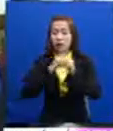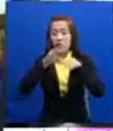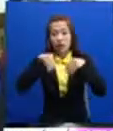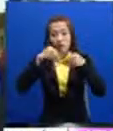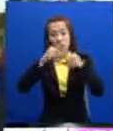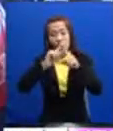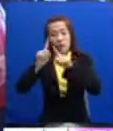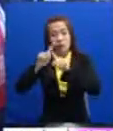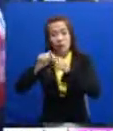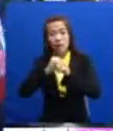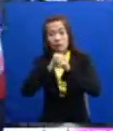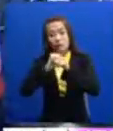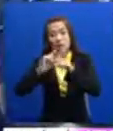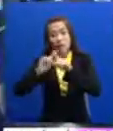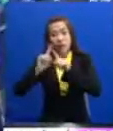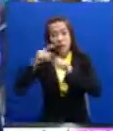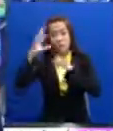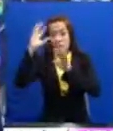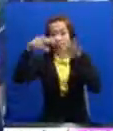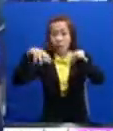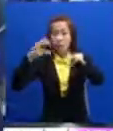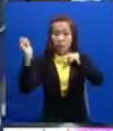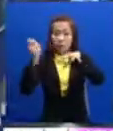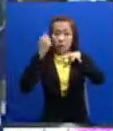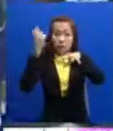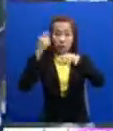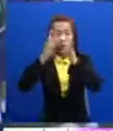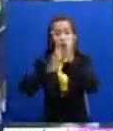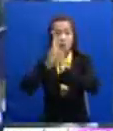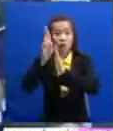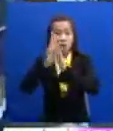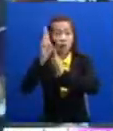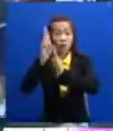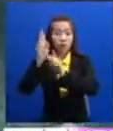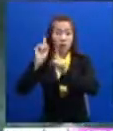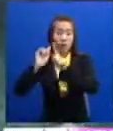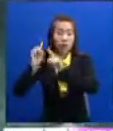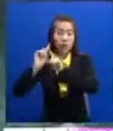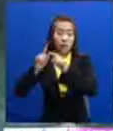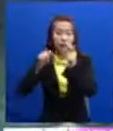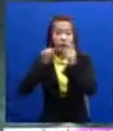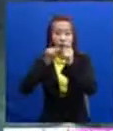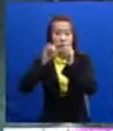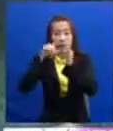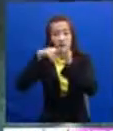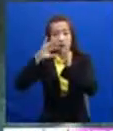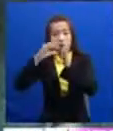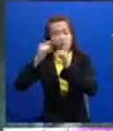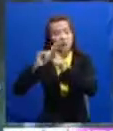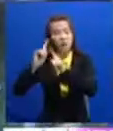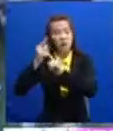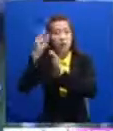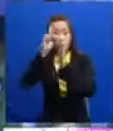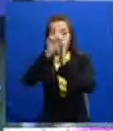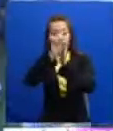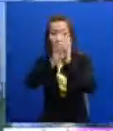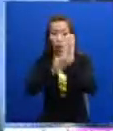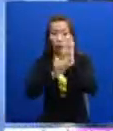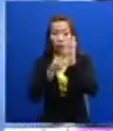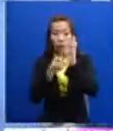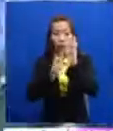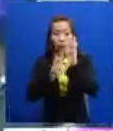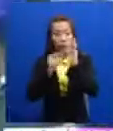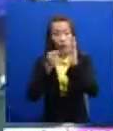เย็นด้านสถานีอุตุนิยมวิทยาเชียงรายวัดอุณหภูมิพื้นราบในตัวเมืองเชียงรายต่ำสุดวันนี้ลดเหลือเพียง 11